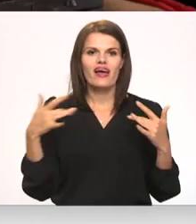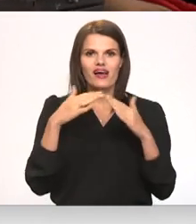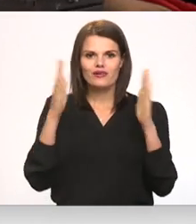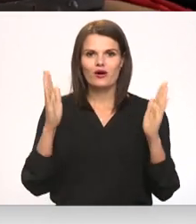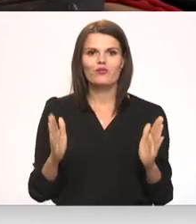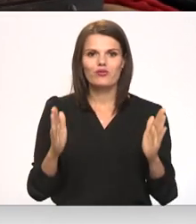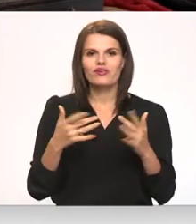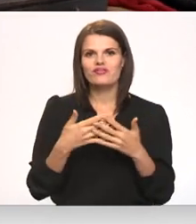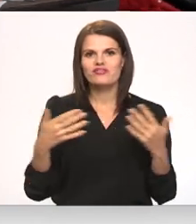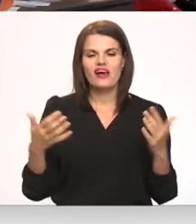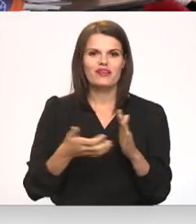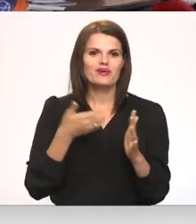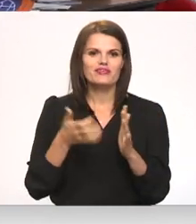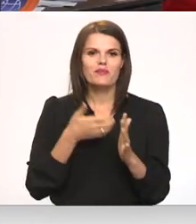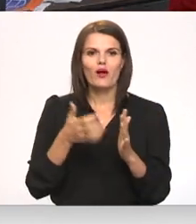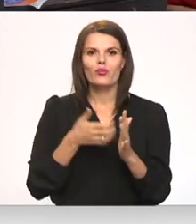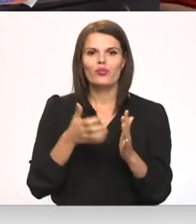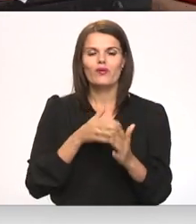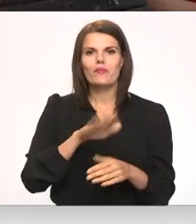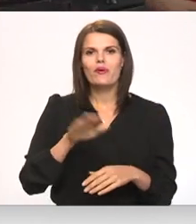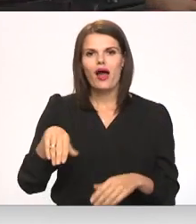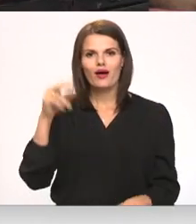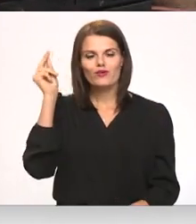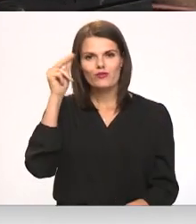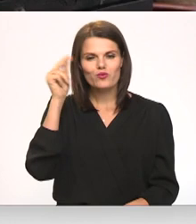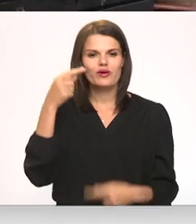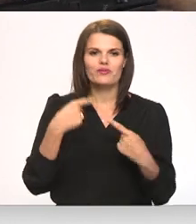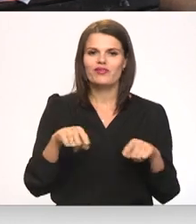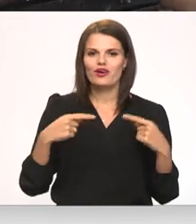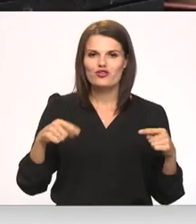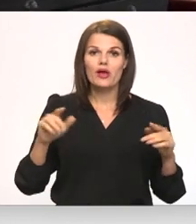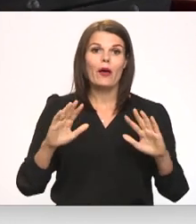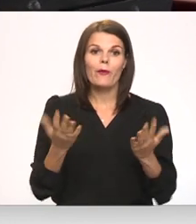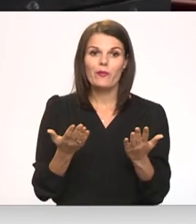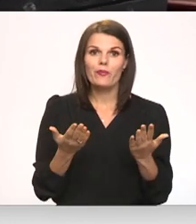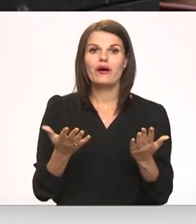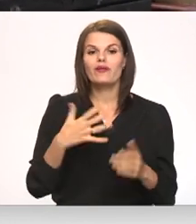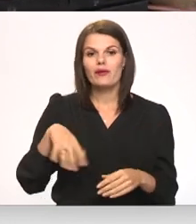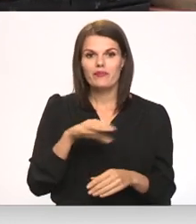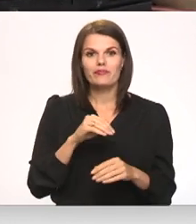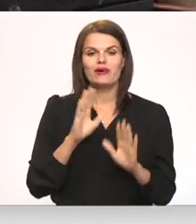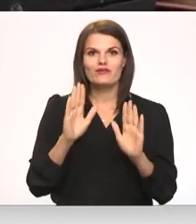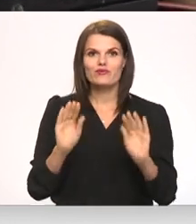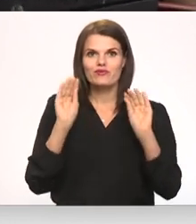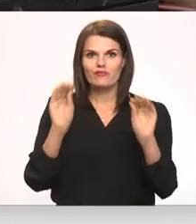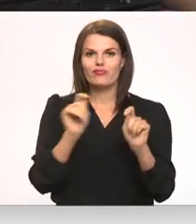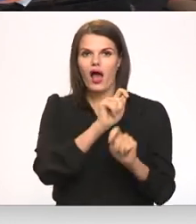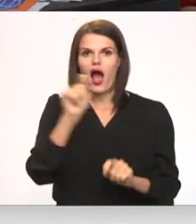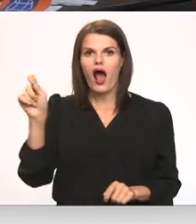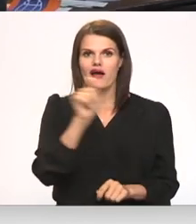viskam kam tiek izmantot dažādām bērnu nodarbībām un visādām lietām, bet mēs piekārsim aizkariņu, un tā mums